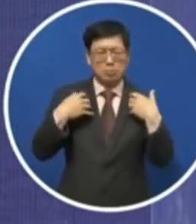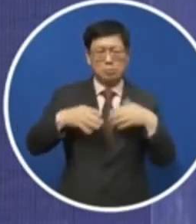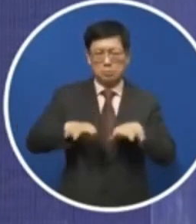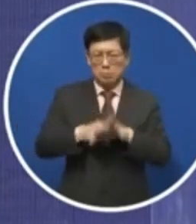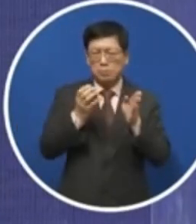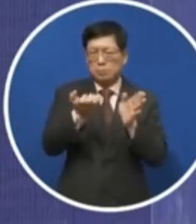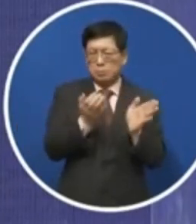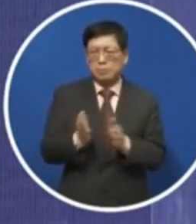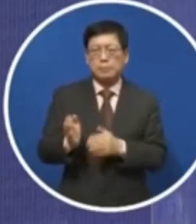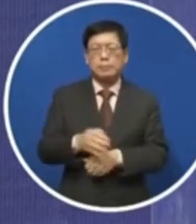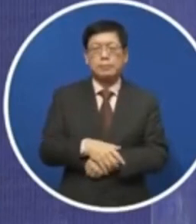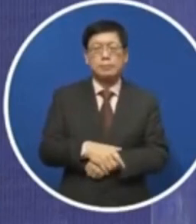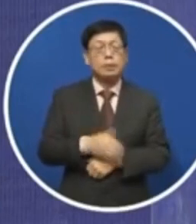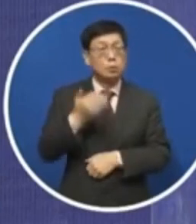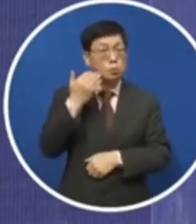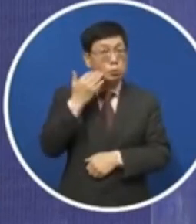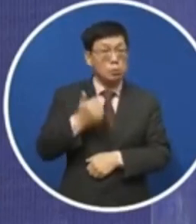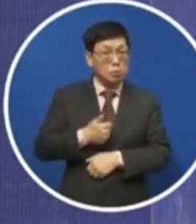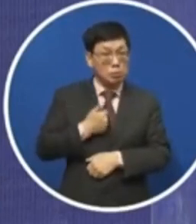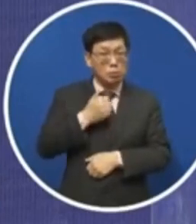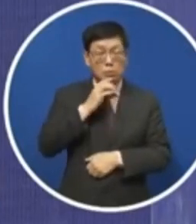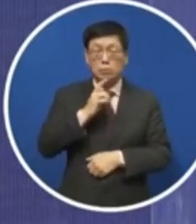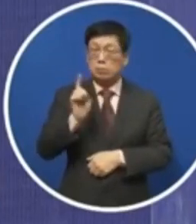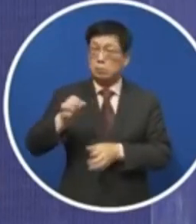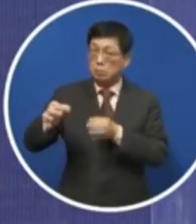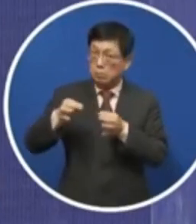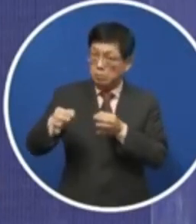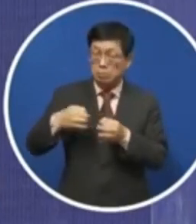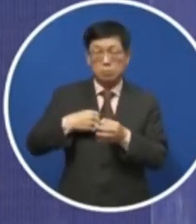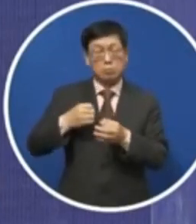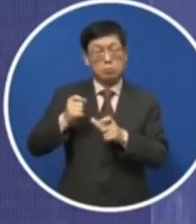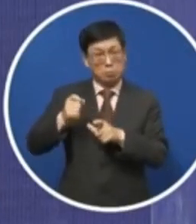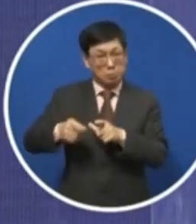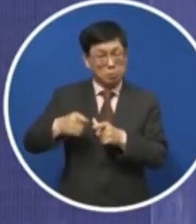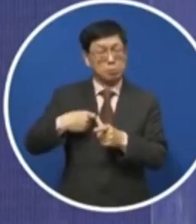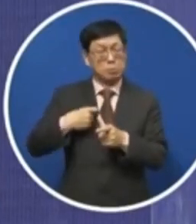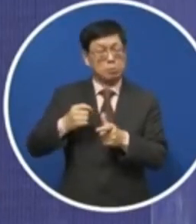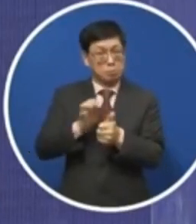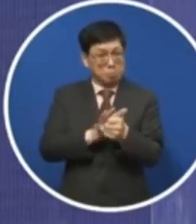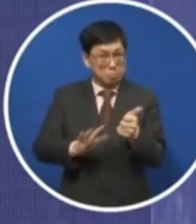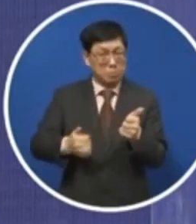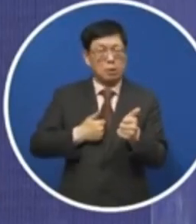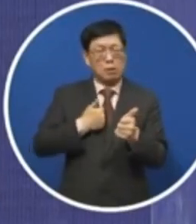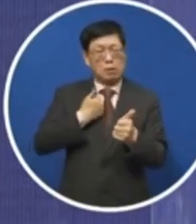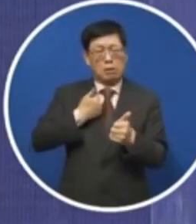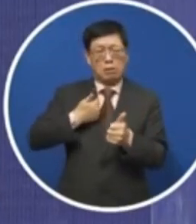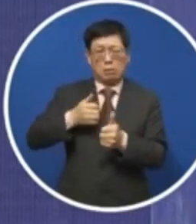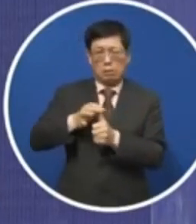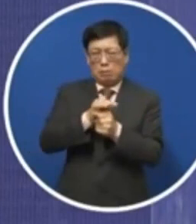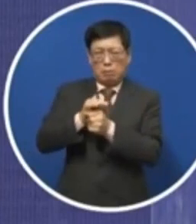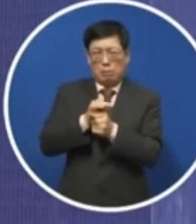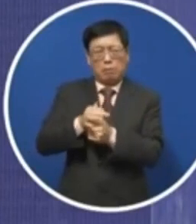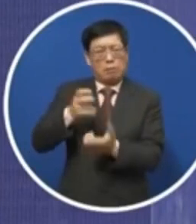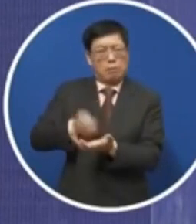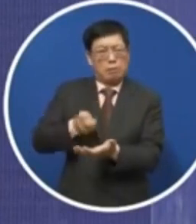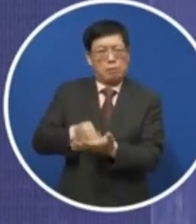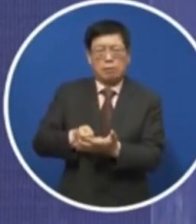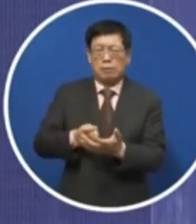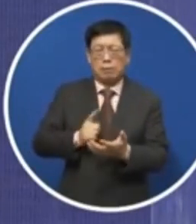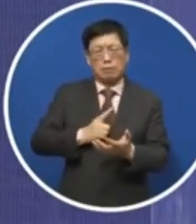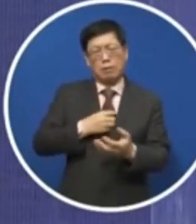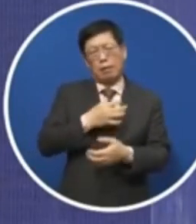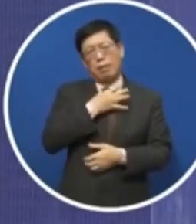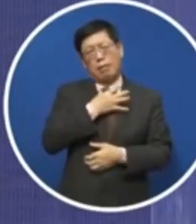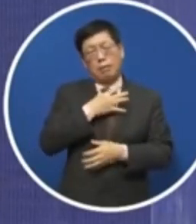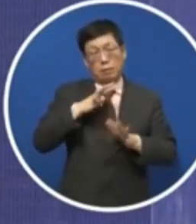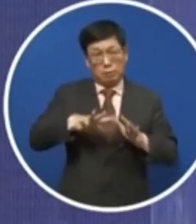预做准备。如果有相关的行业、产业、工作受到高度管制的影响，那衡量